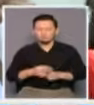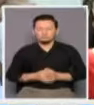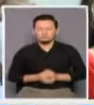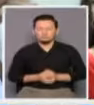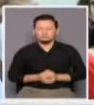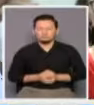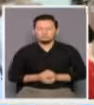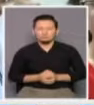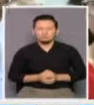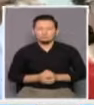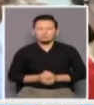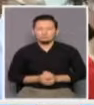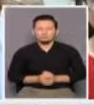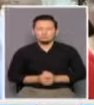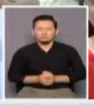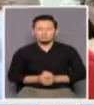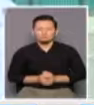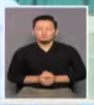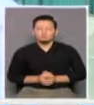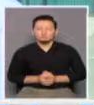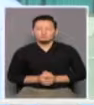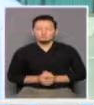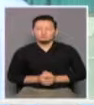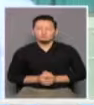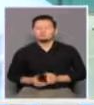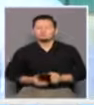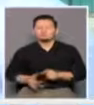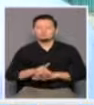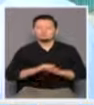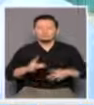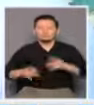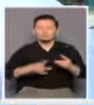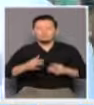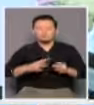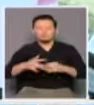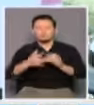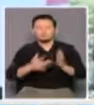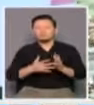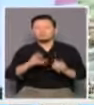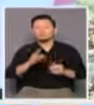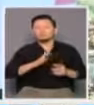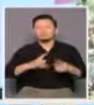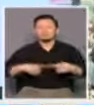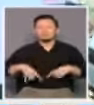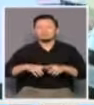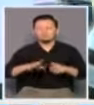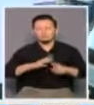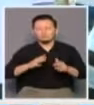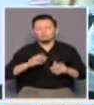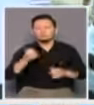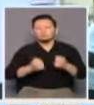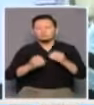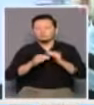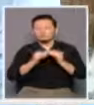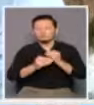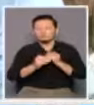Ол неге? Ақшаңыз шығып отыр. Тұрғындардың наразылығын естіген қалалық тұрғын үй коммуналды шаруашылығы, жолаушылар көлігі